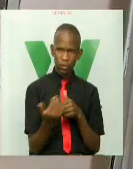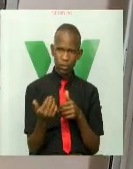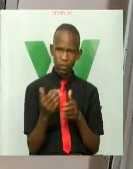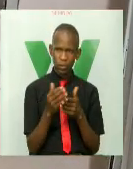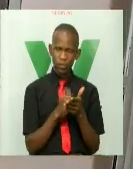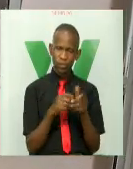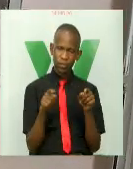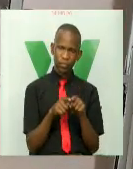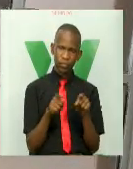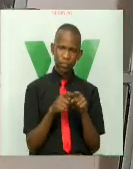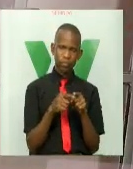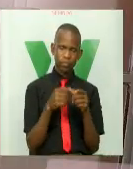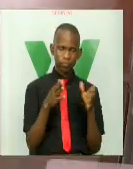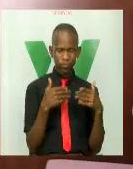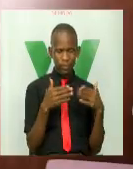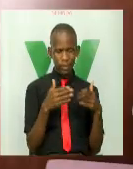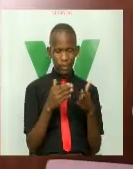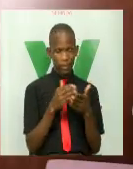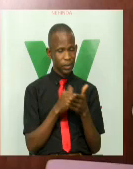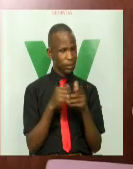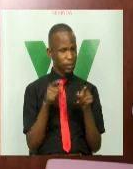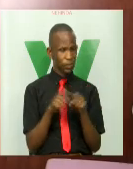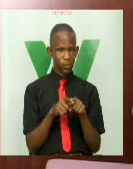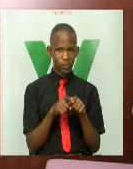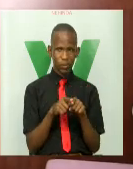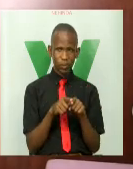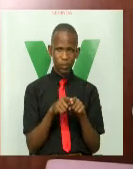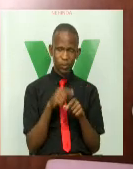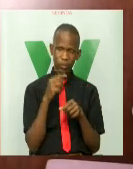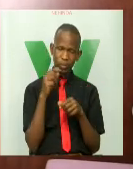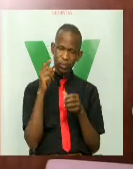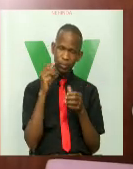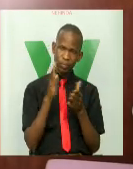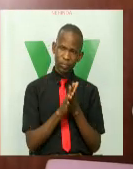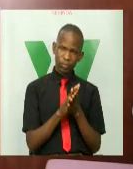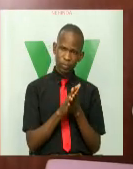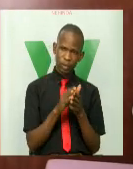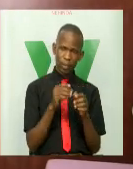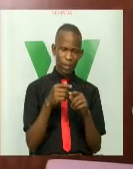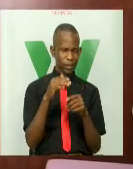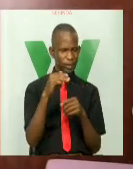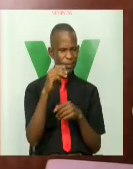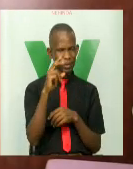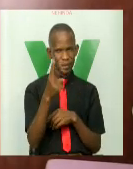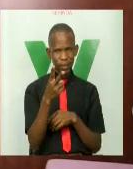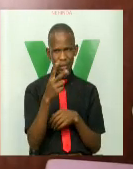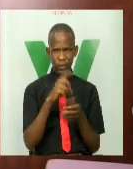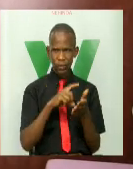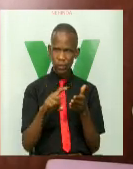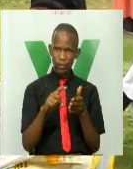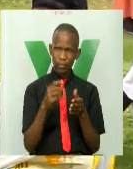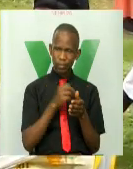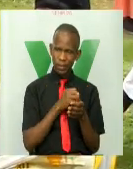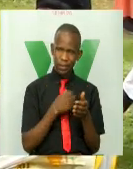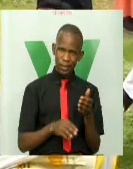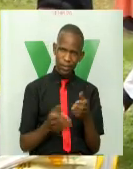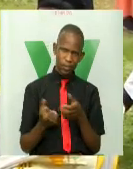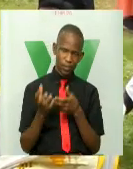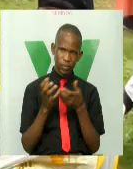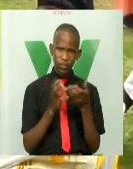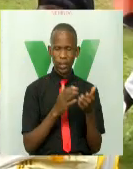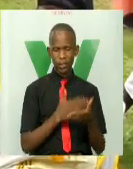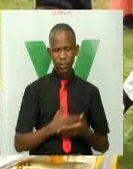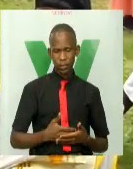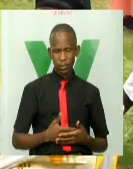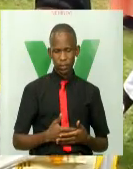facility tukadinamu but then that second week these mothers brought their babies. Mugisha, All